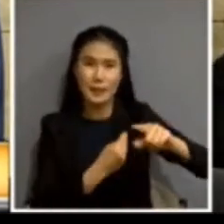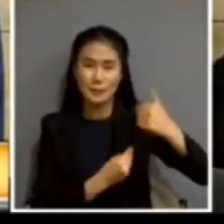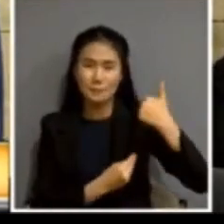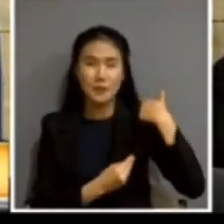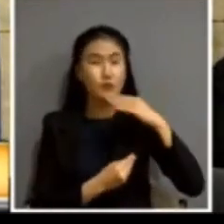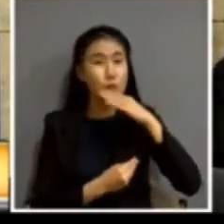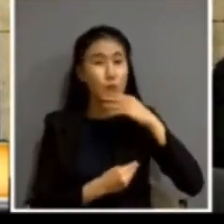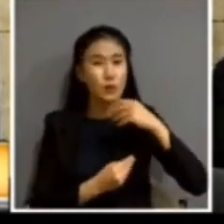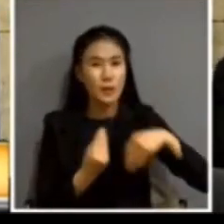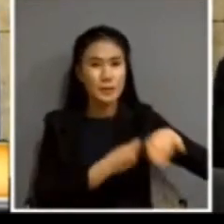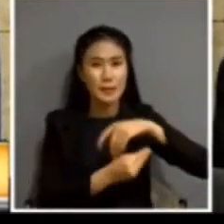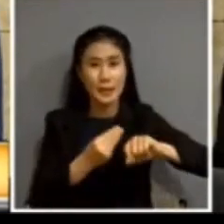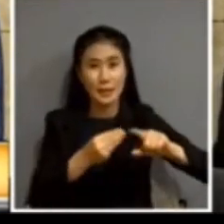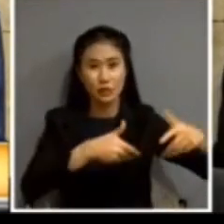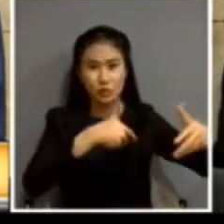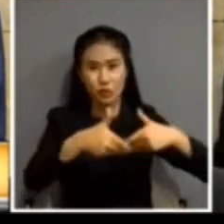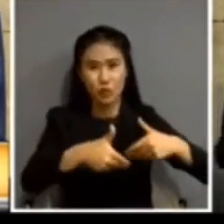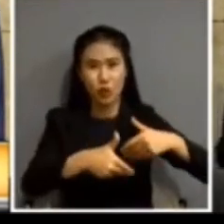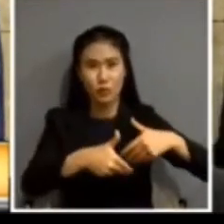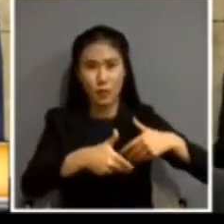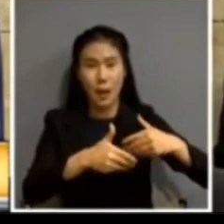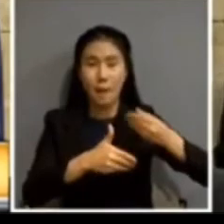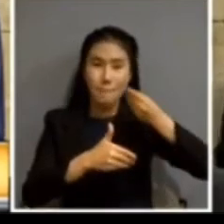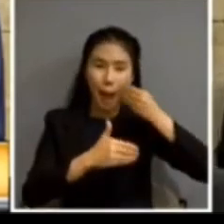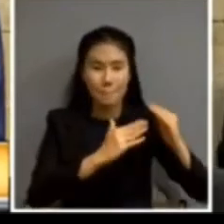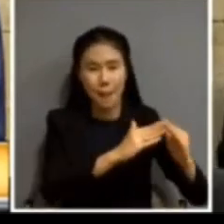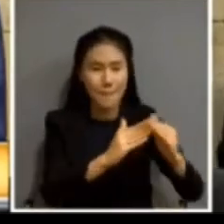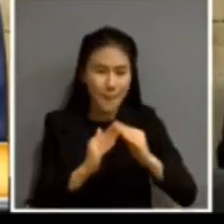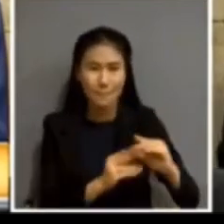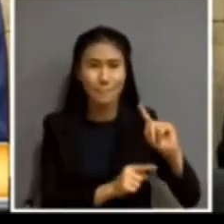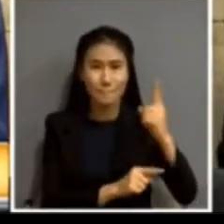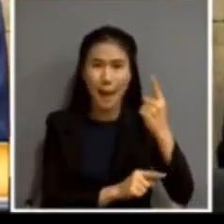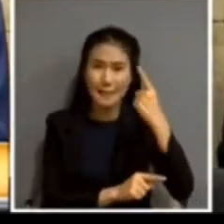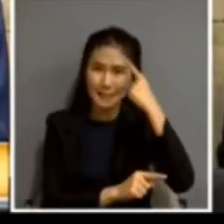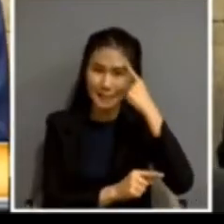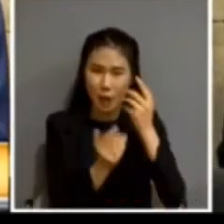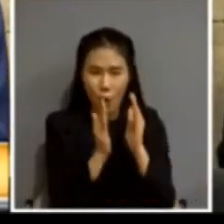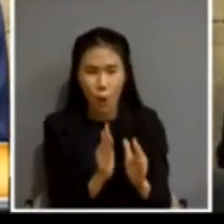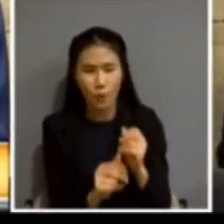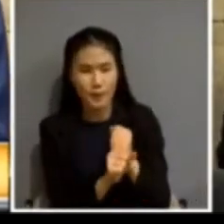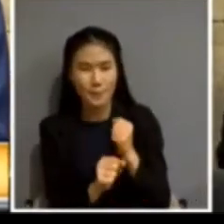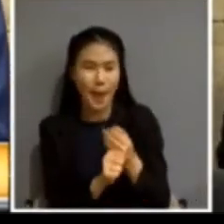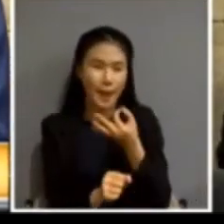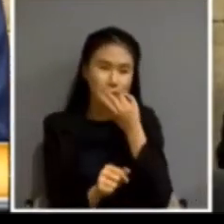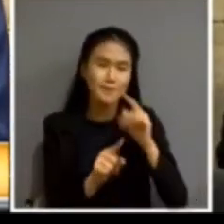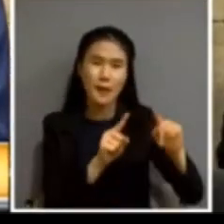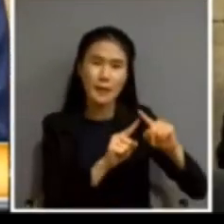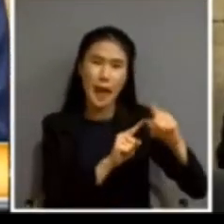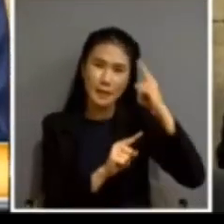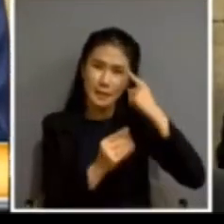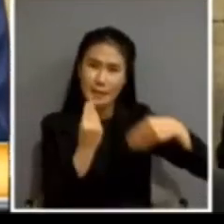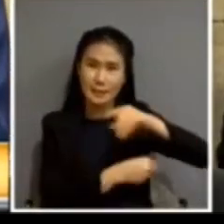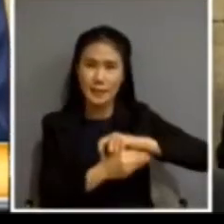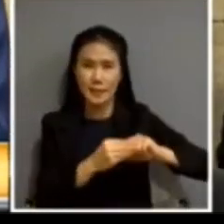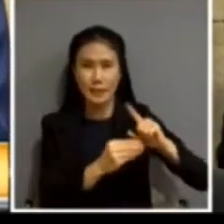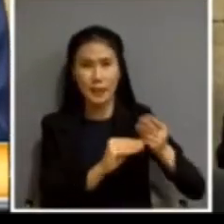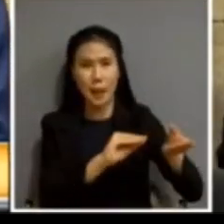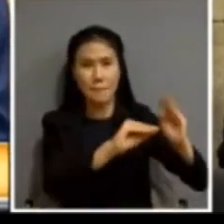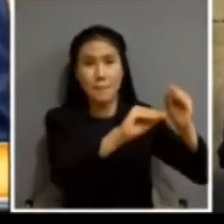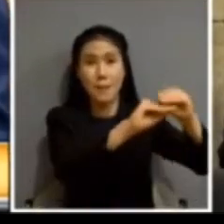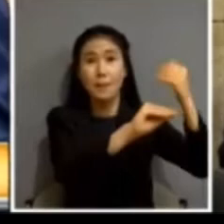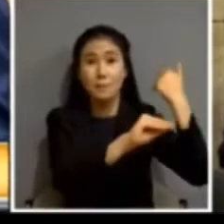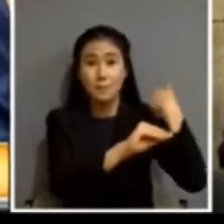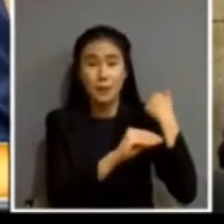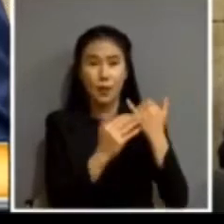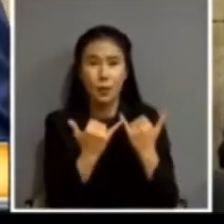ดชุมชนใหม่ขึ้นมาผมคิดว่าจะทำให้เศรษฐกิจขยายตัวมากยิ่งขึ้นผมขออนุญาตท่านประธ